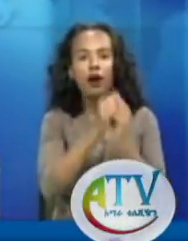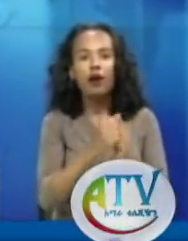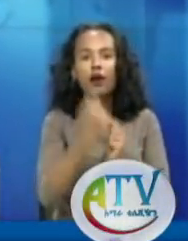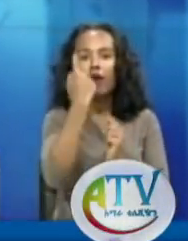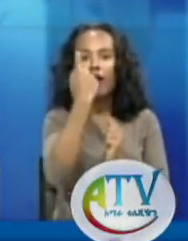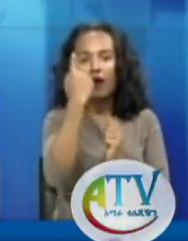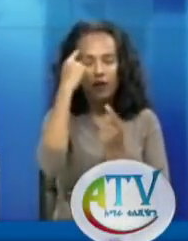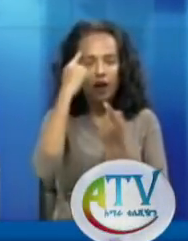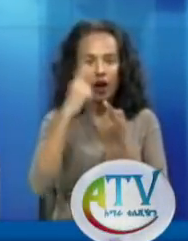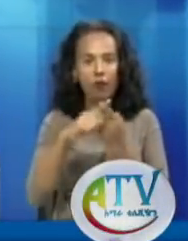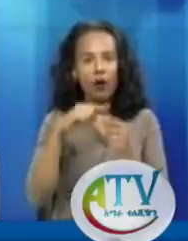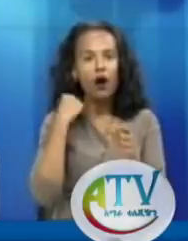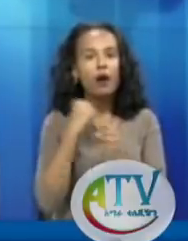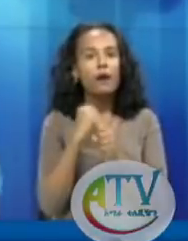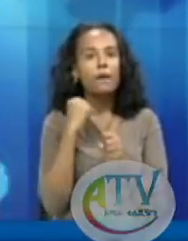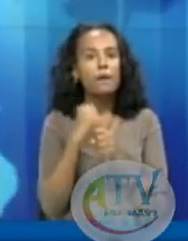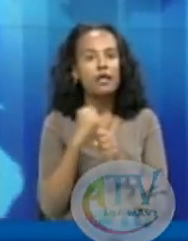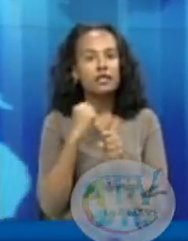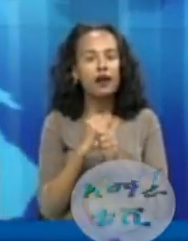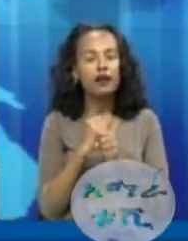ዓላማ መስራት ይኖርባቸዋል።